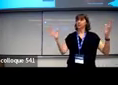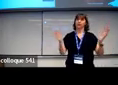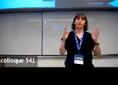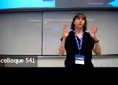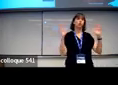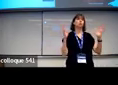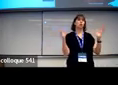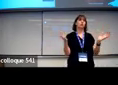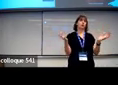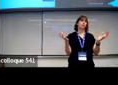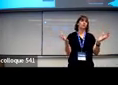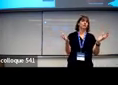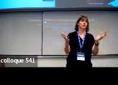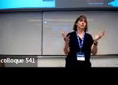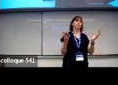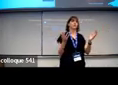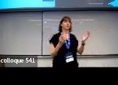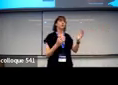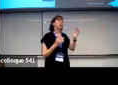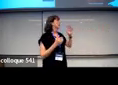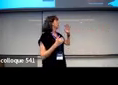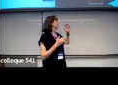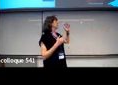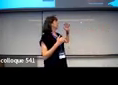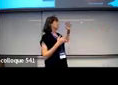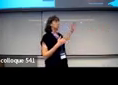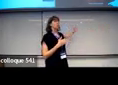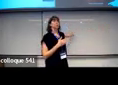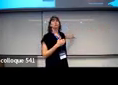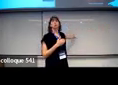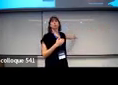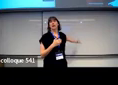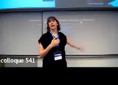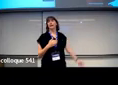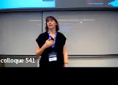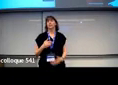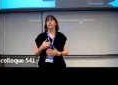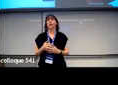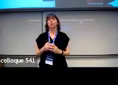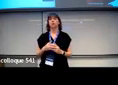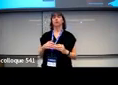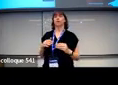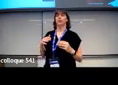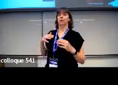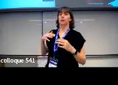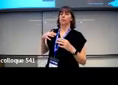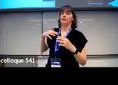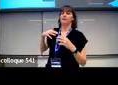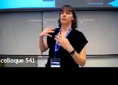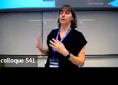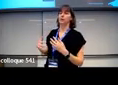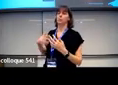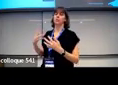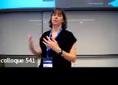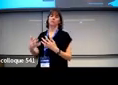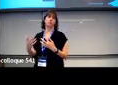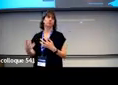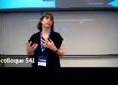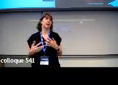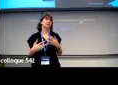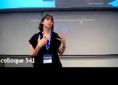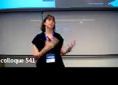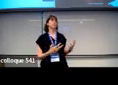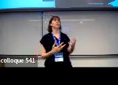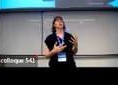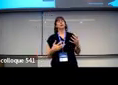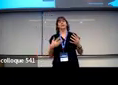c'est comme le gros choc de leur vie quand je leur apprends ça. Et je donne tout le cours à la craie. Donc, les étudiants qui ont plus de